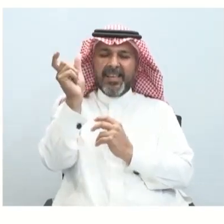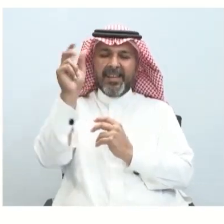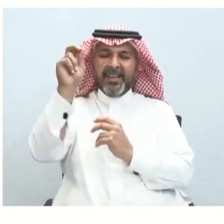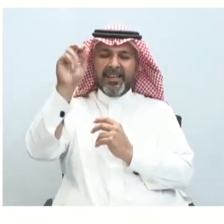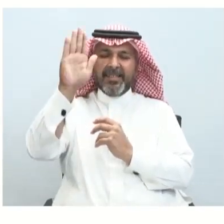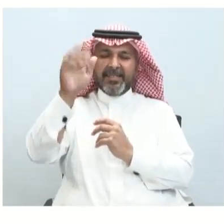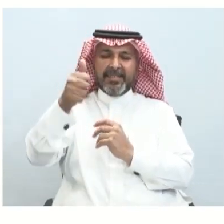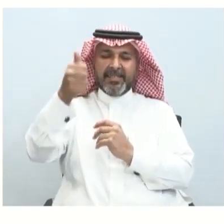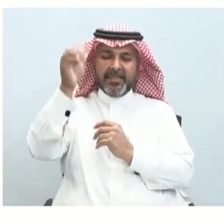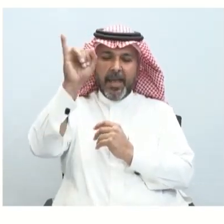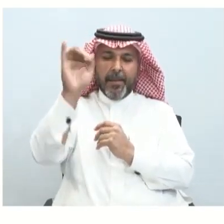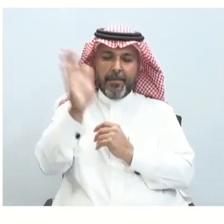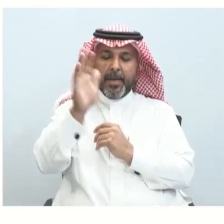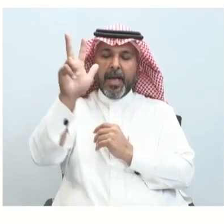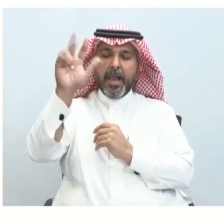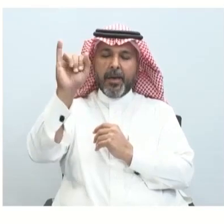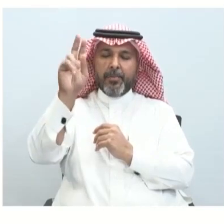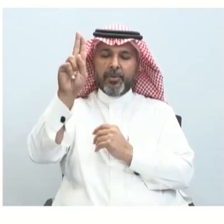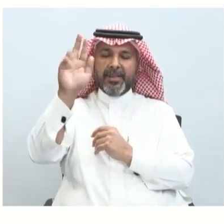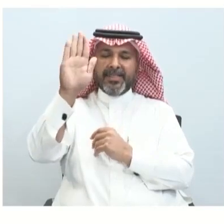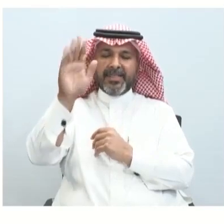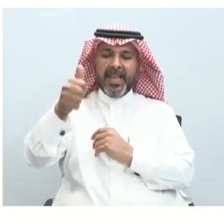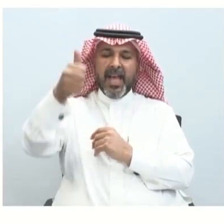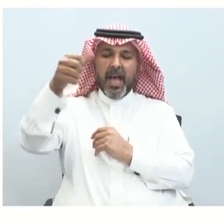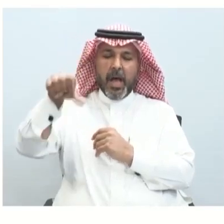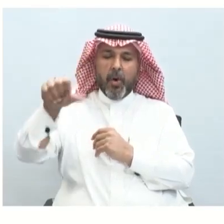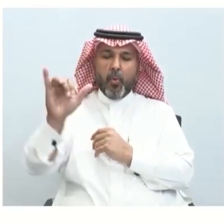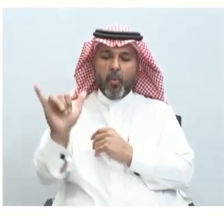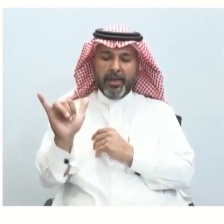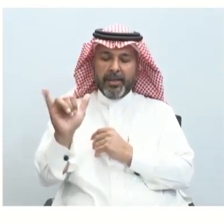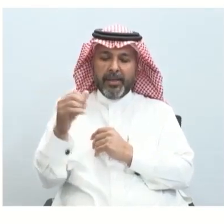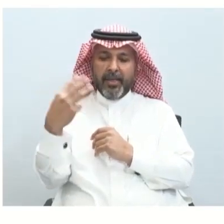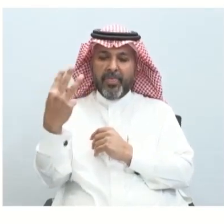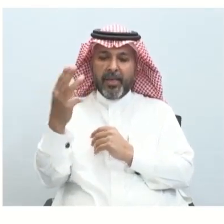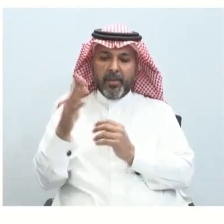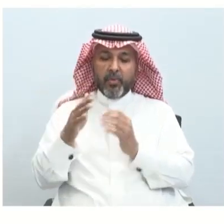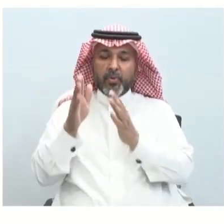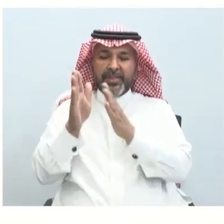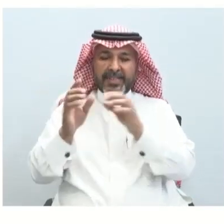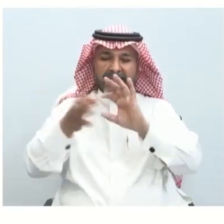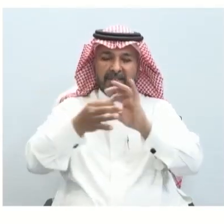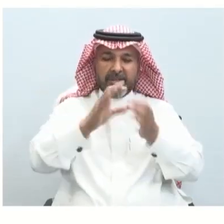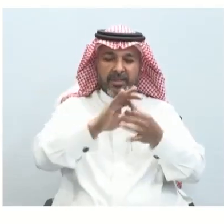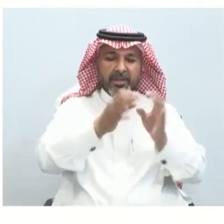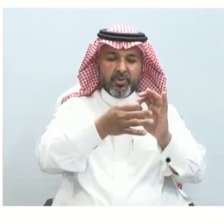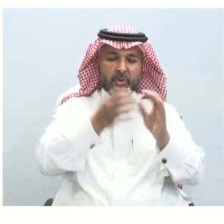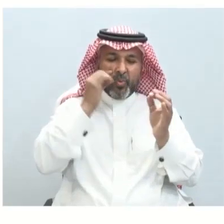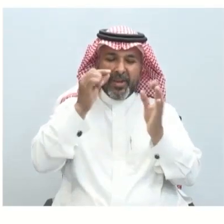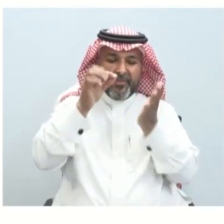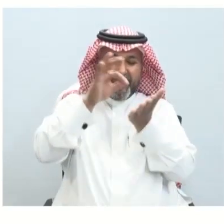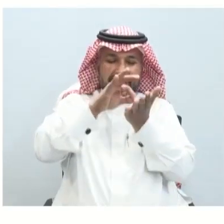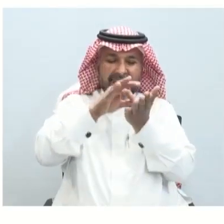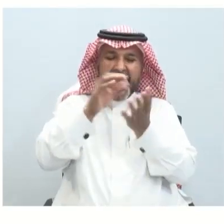المتساوي وفي الفقره الثالثه تسلسل الاحداث في حياه خليه حقيقيه النواه نستطيع ان نذكر